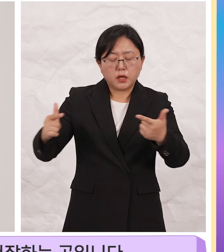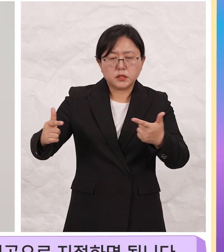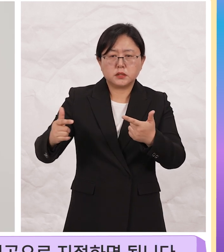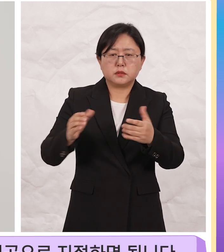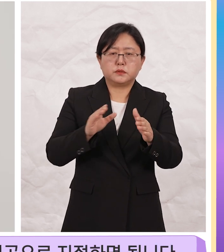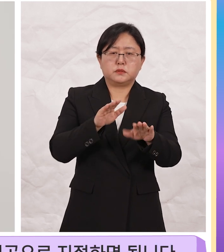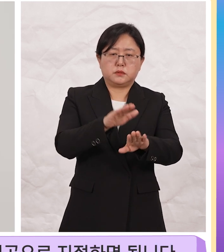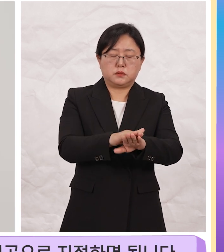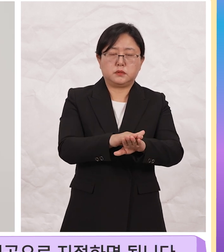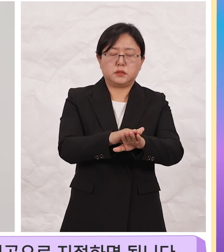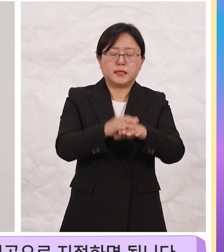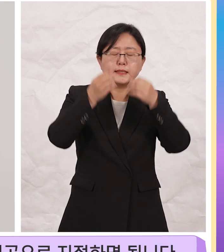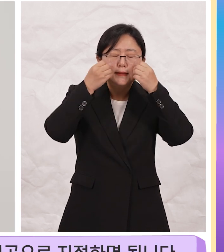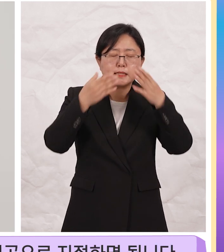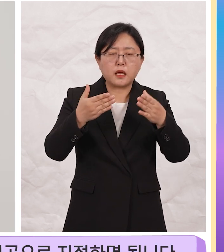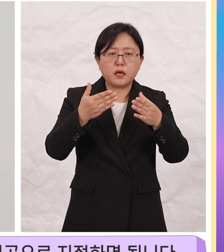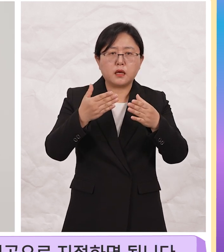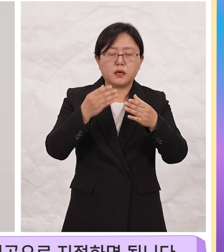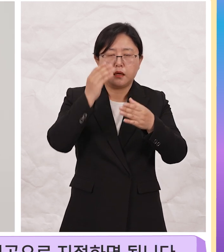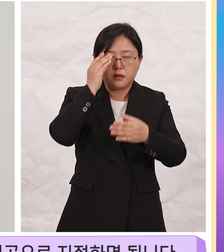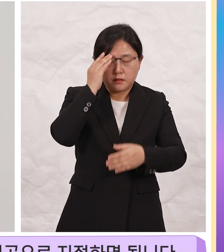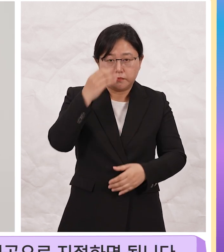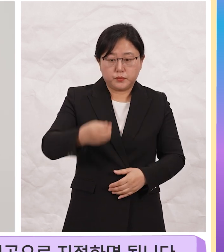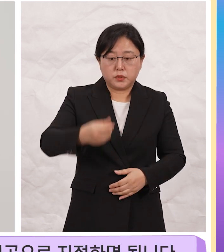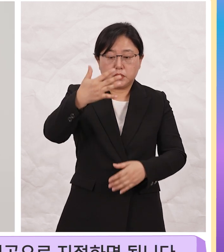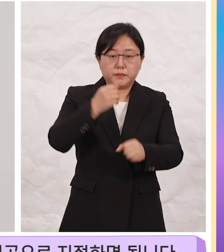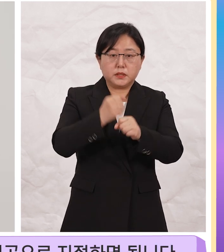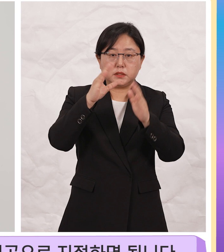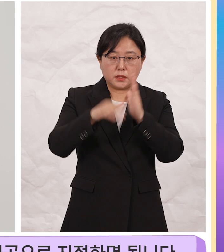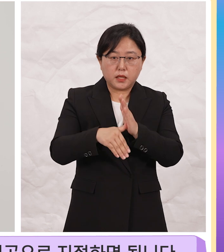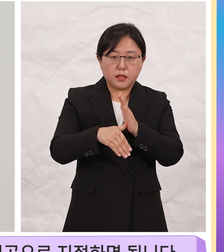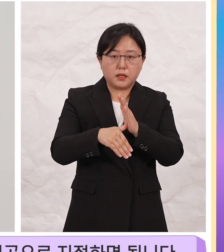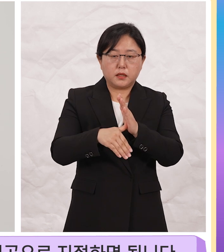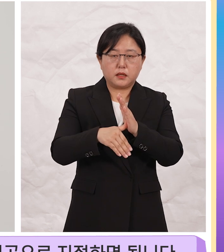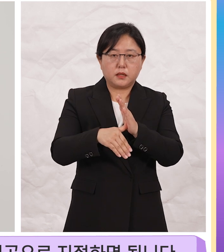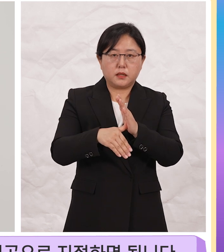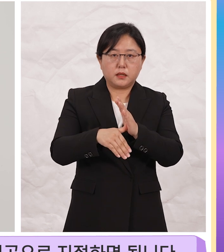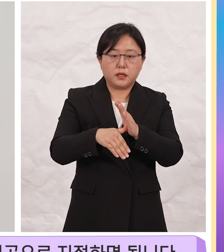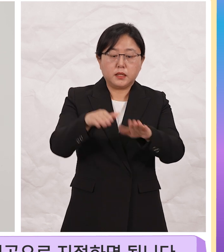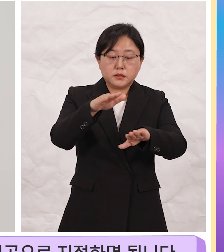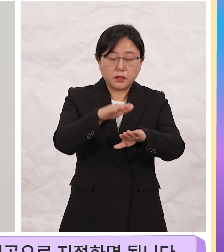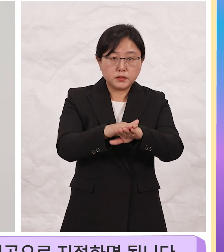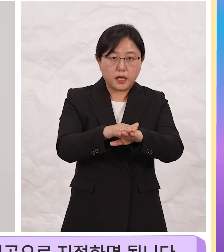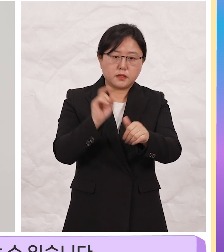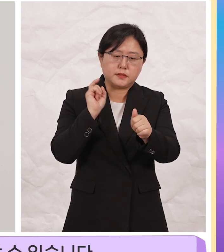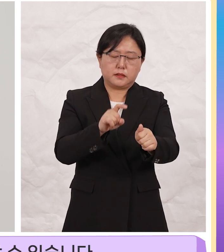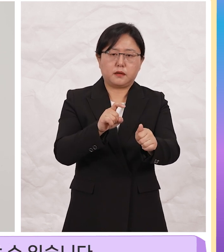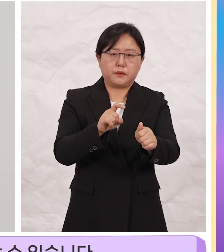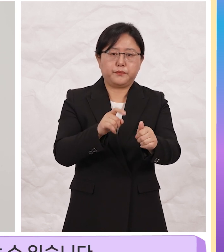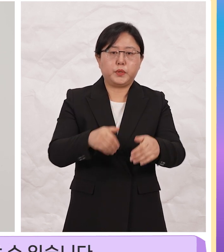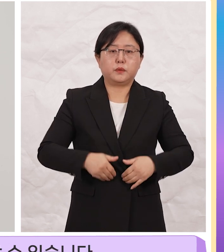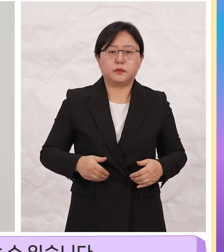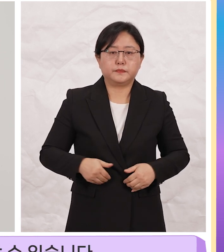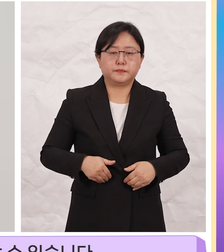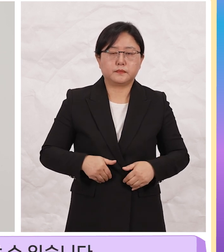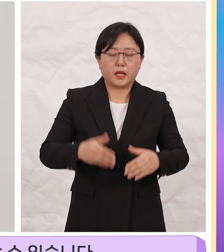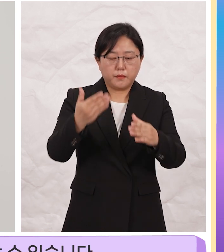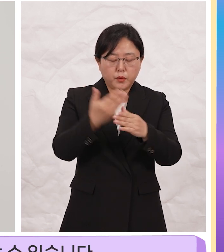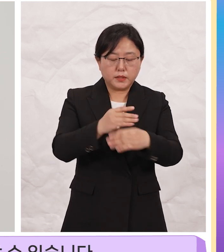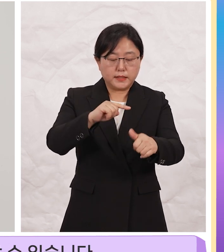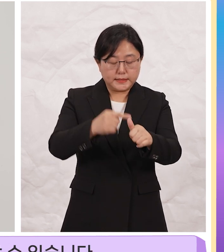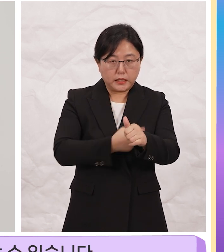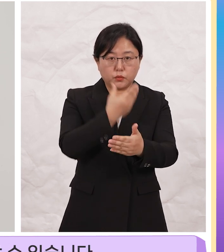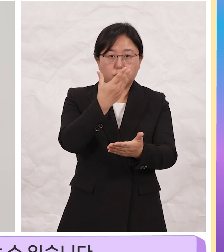곳입니다. 맨 처음 새 프로젝트를 생성할 때 저장 경로를 이곳으로 지정하면 됩니다. 이